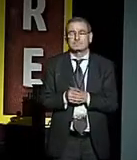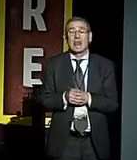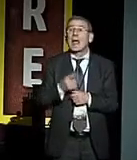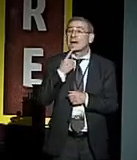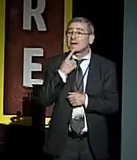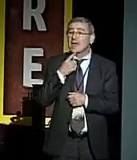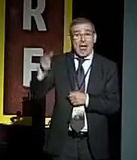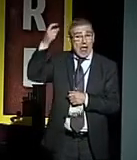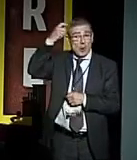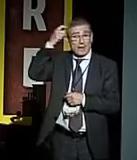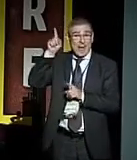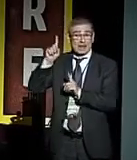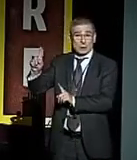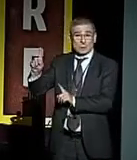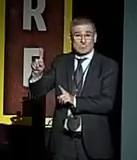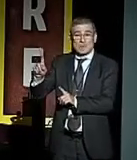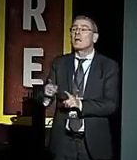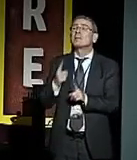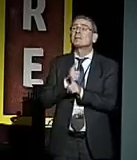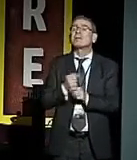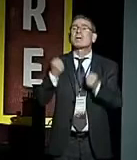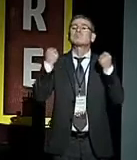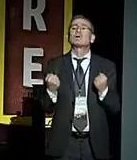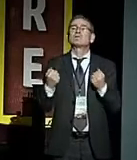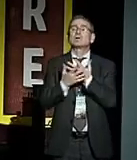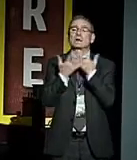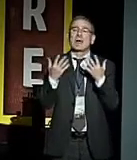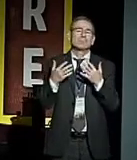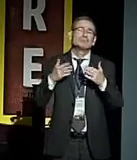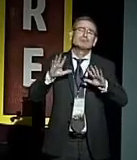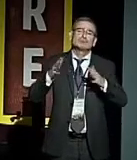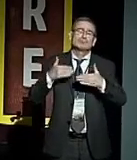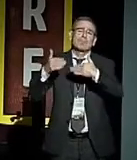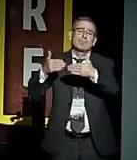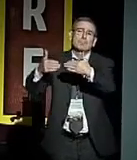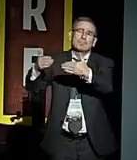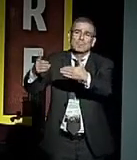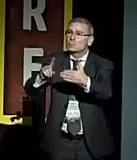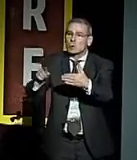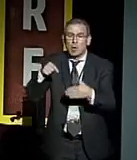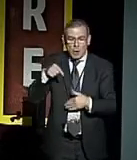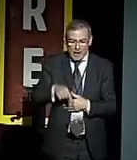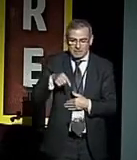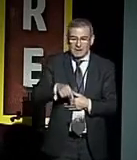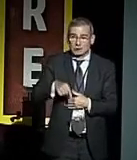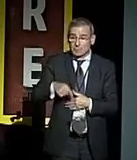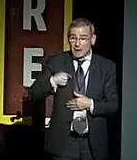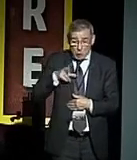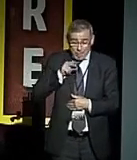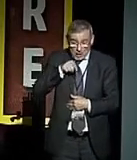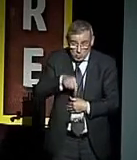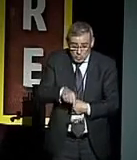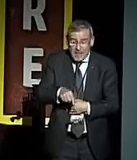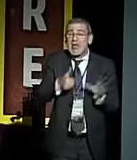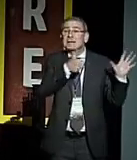governo, di prendere una posizione chiara, ma non tra un po'. Adesso, perché è notizia di oggi, mentre stiamo parlando, che